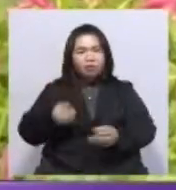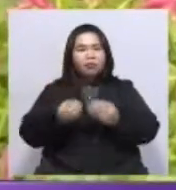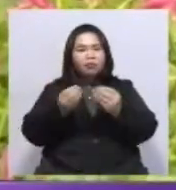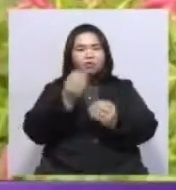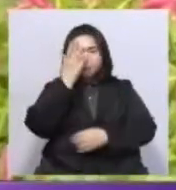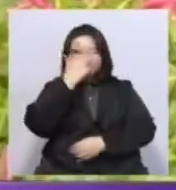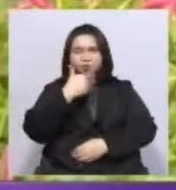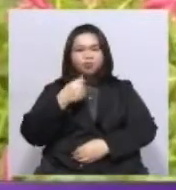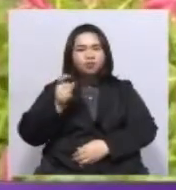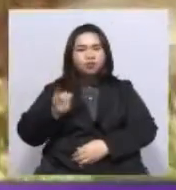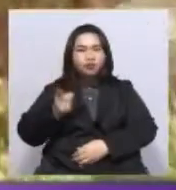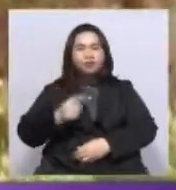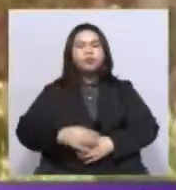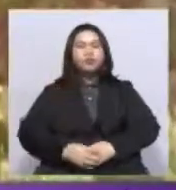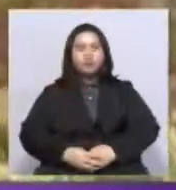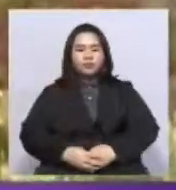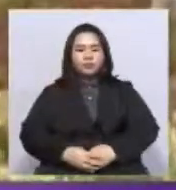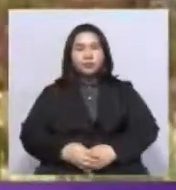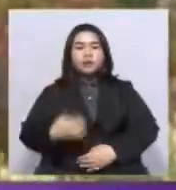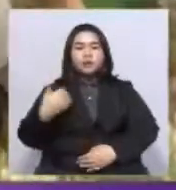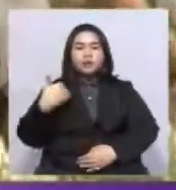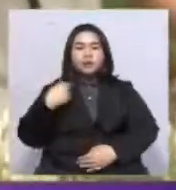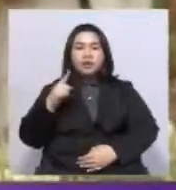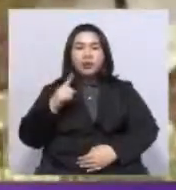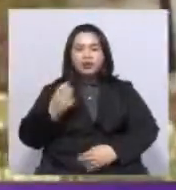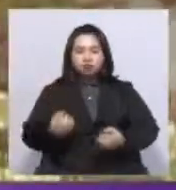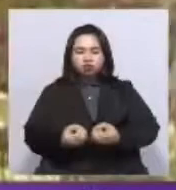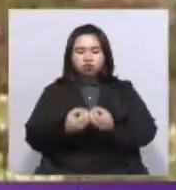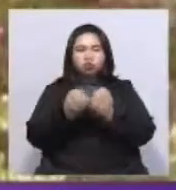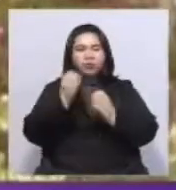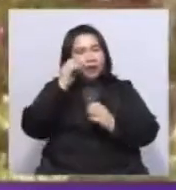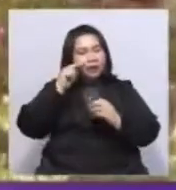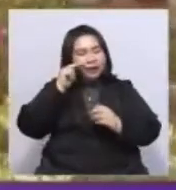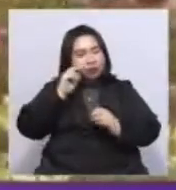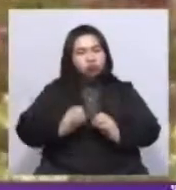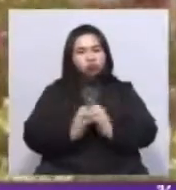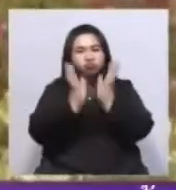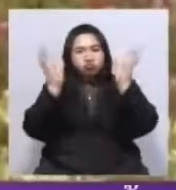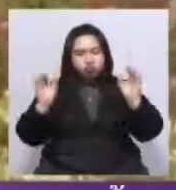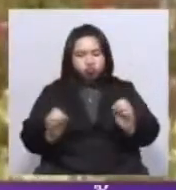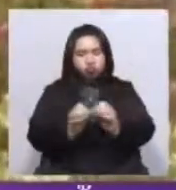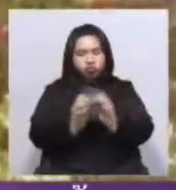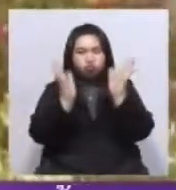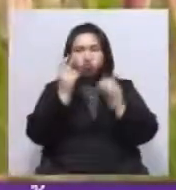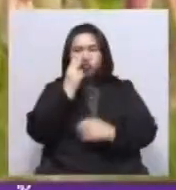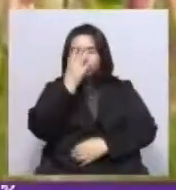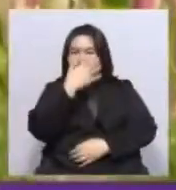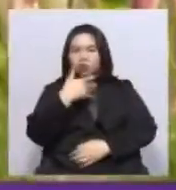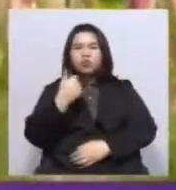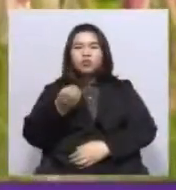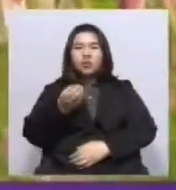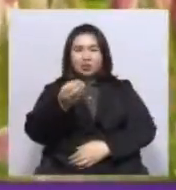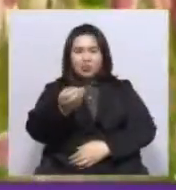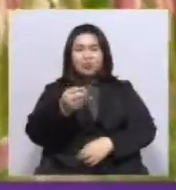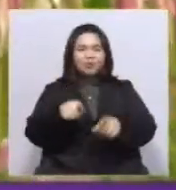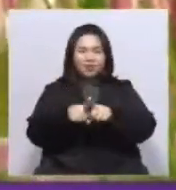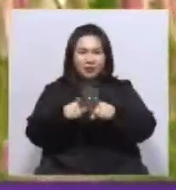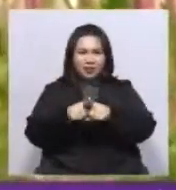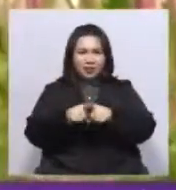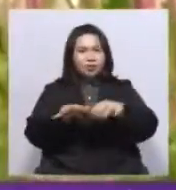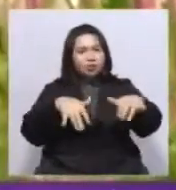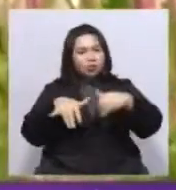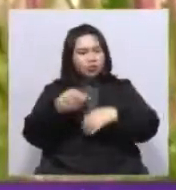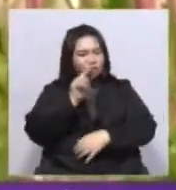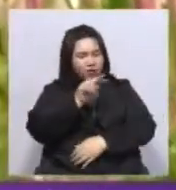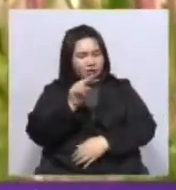งความงดงามไว้ตลอดเวลารวมทั้งยังมีน้ำพุนะคะที่จะเข้ามาช่วยเติมเต็มความสดชื่นให้กับสวนแห่งนี้ทำให้ประชาชน